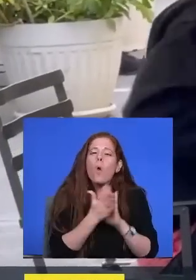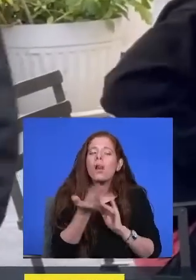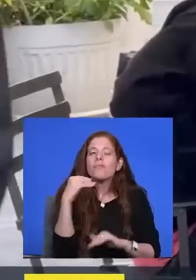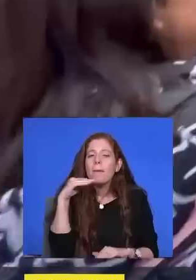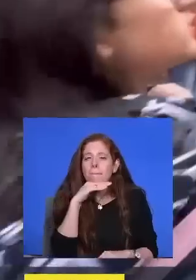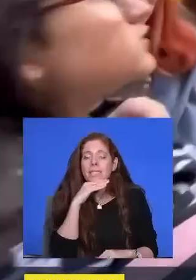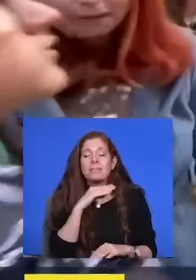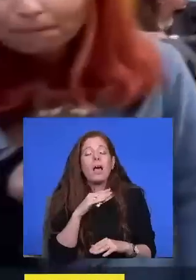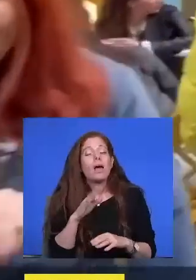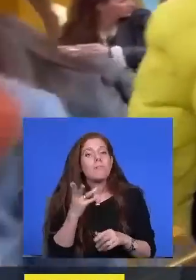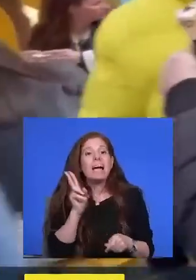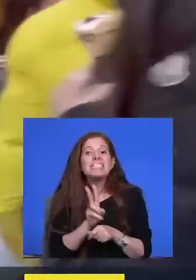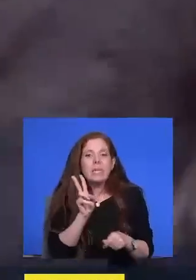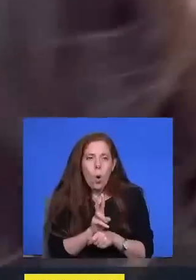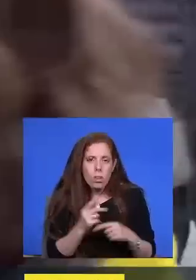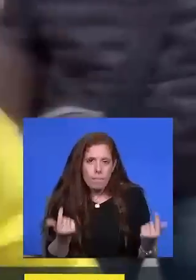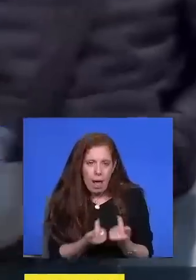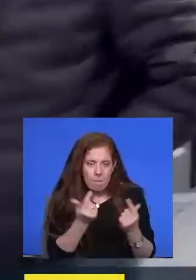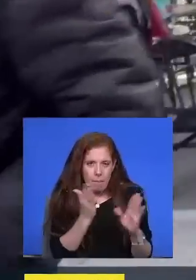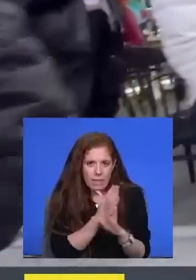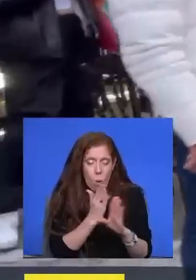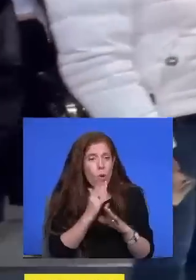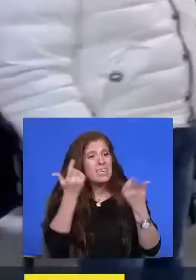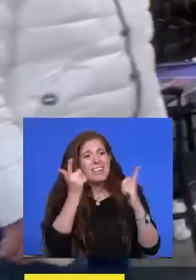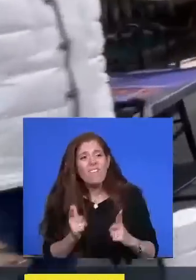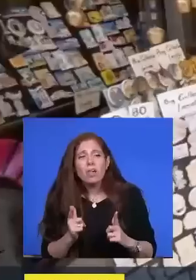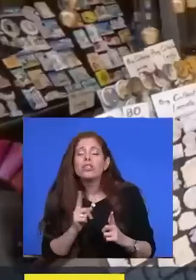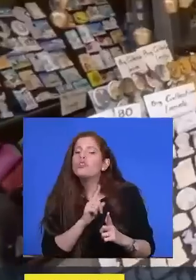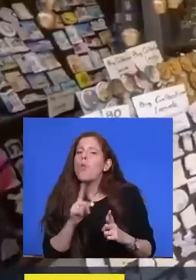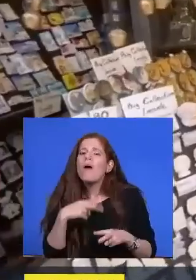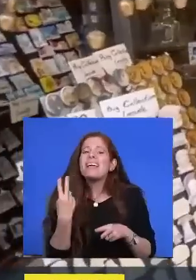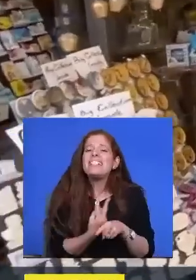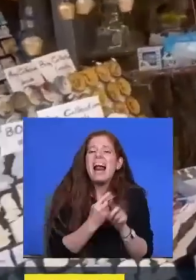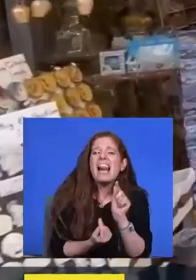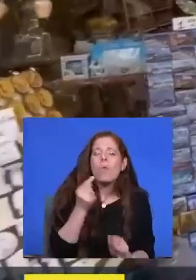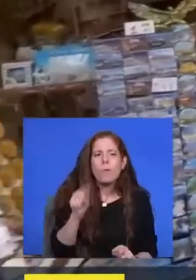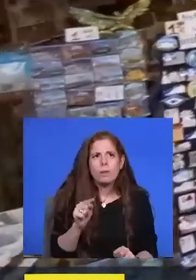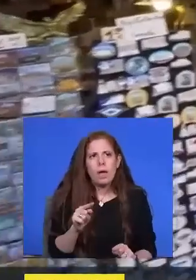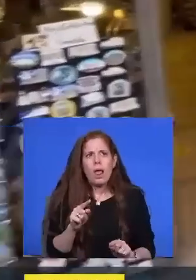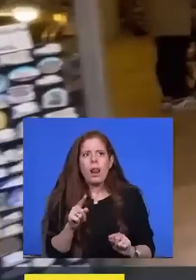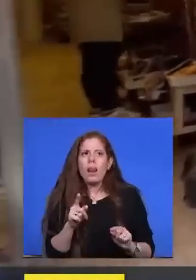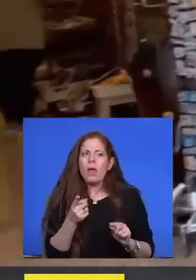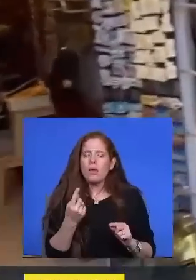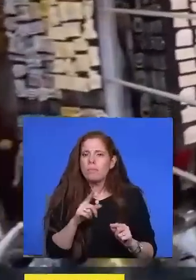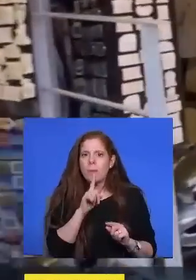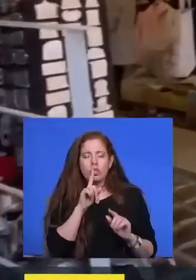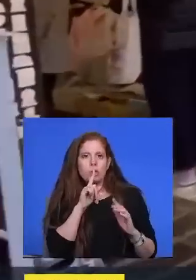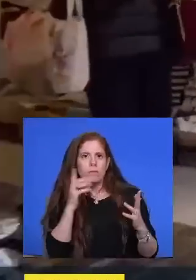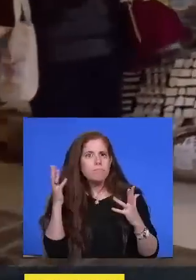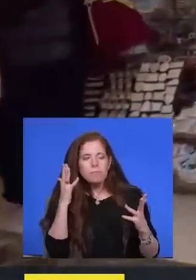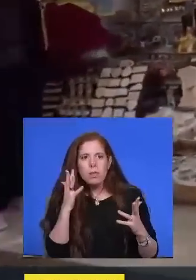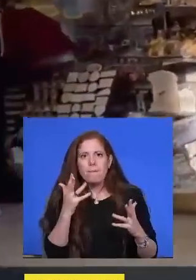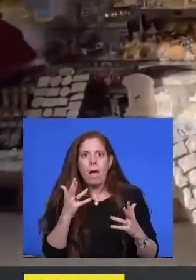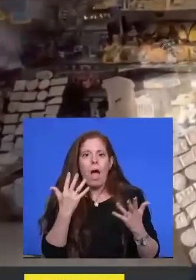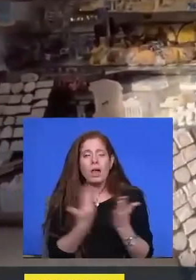ללוחמה בטרור. יוון, שאינה מתורגלת באירועים מן הסוג הזה, עמדה דום לאור החדשות המרעישות, אבל הישראלים